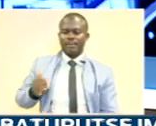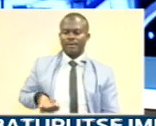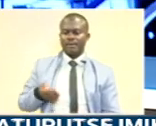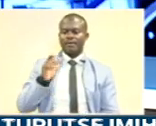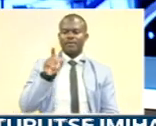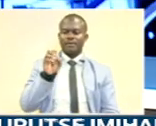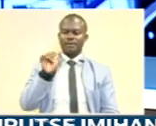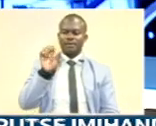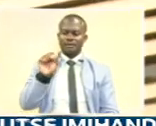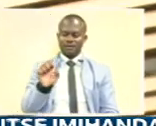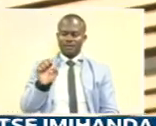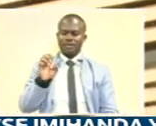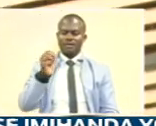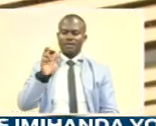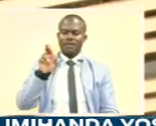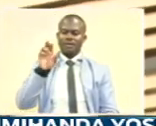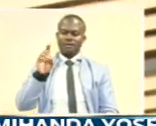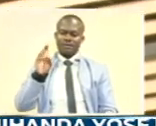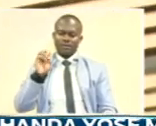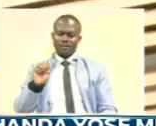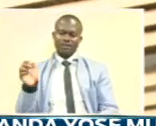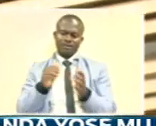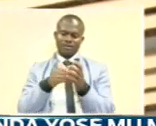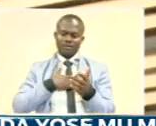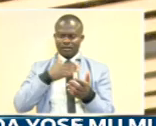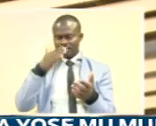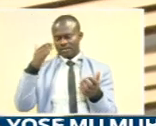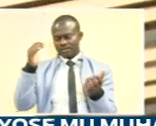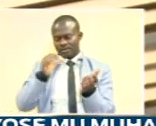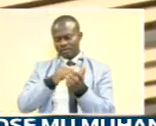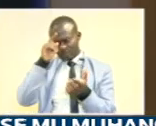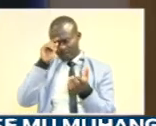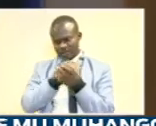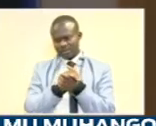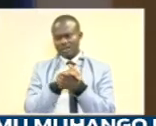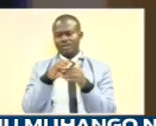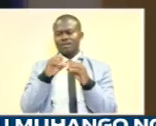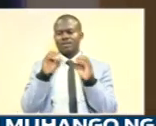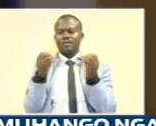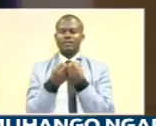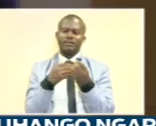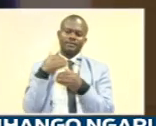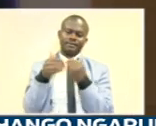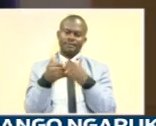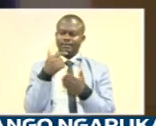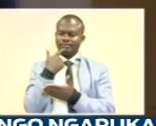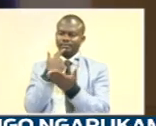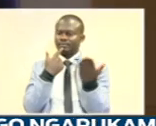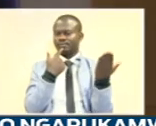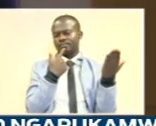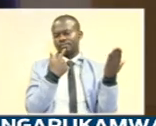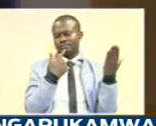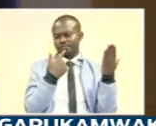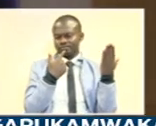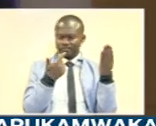Louise Martin yishimiye rero kuba yongeye kugirirwa icyizere cyo kuyobora uyu muryango, maze avuga ko bazongera ingufu